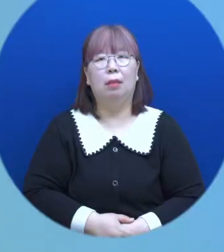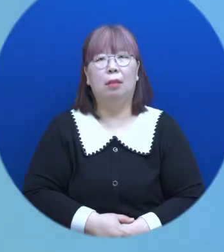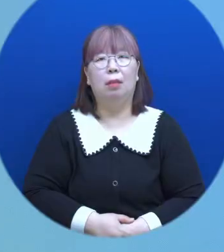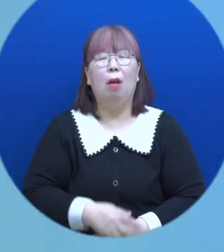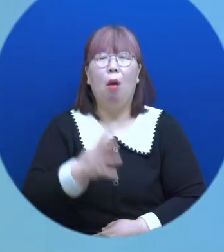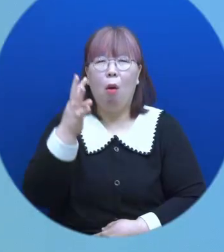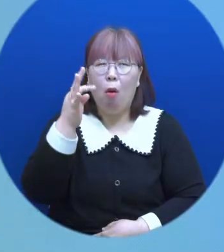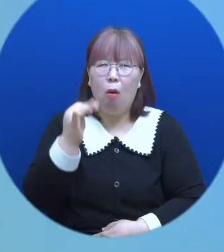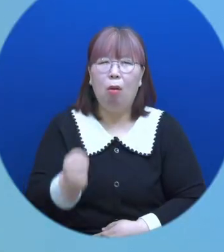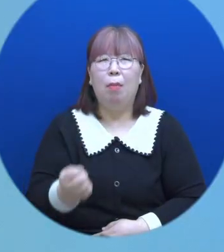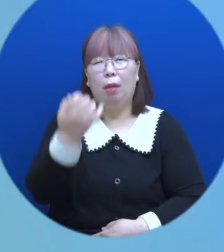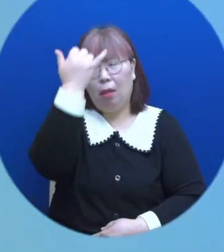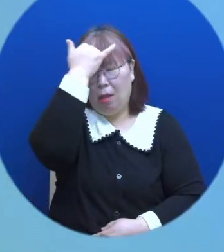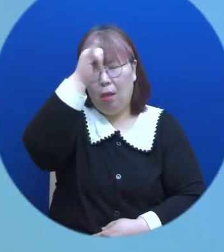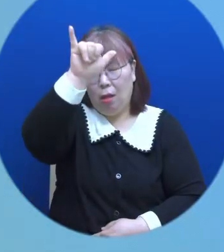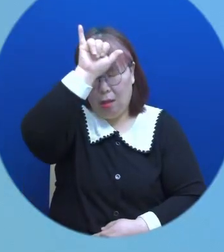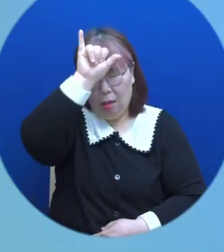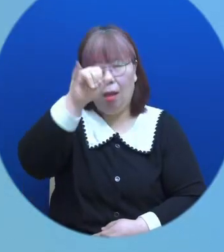얼마나 무리합니까?